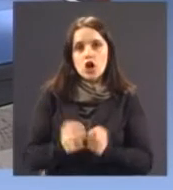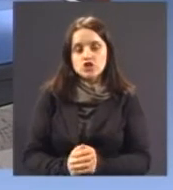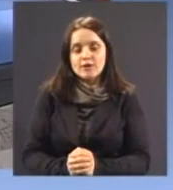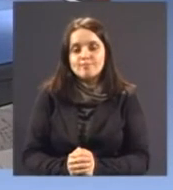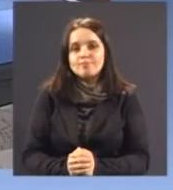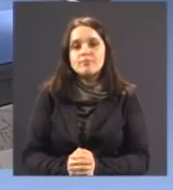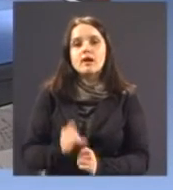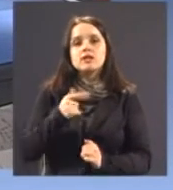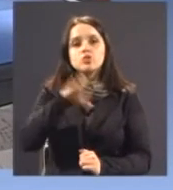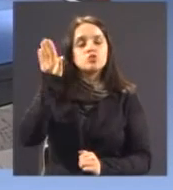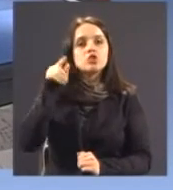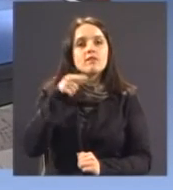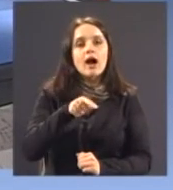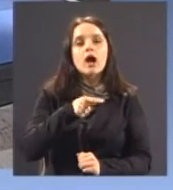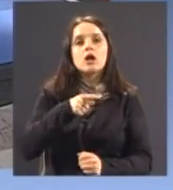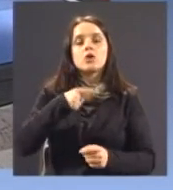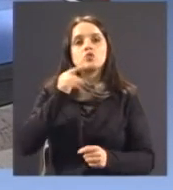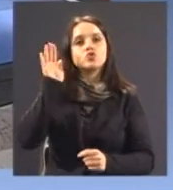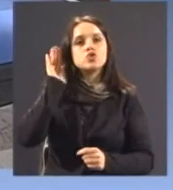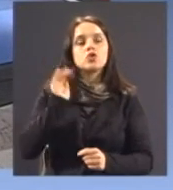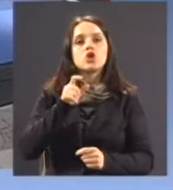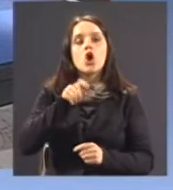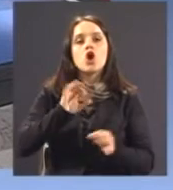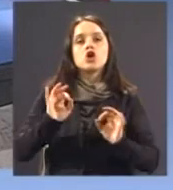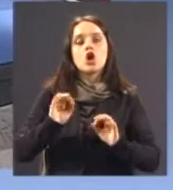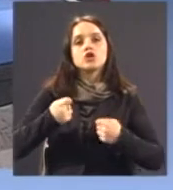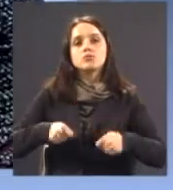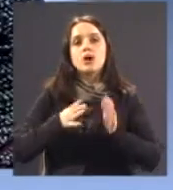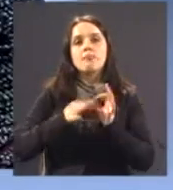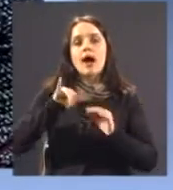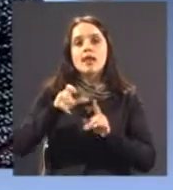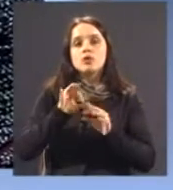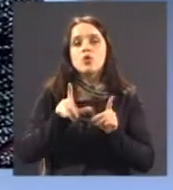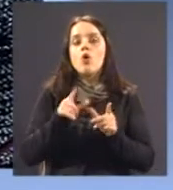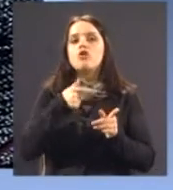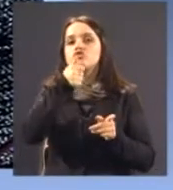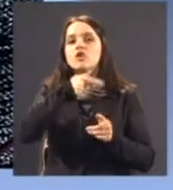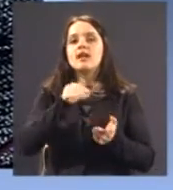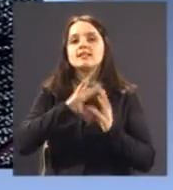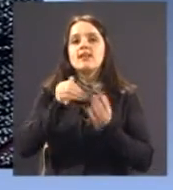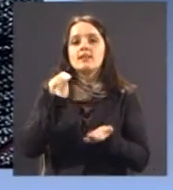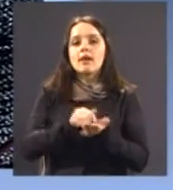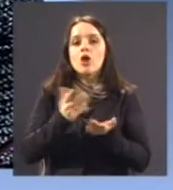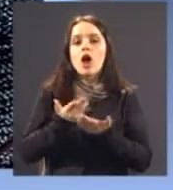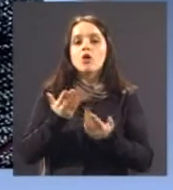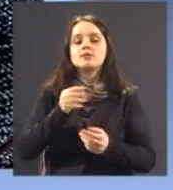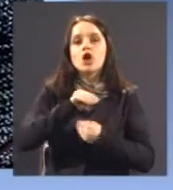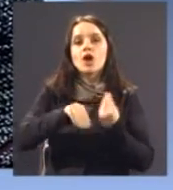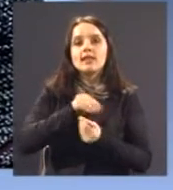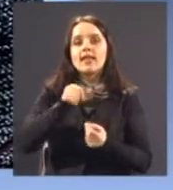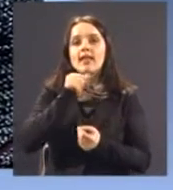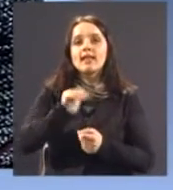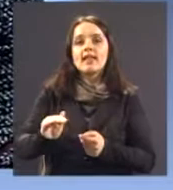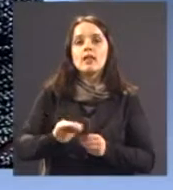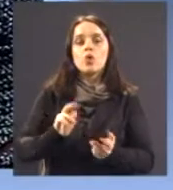gospođo Varunek, slušajući gospođu Majdu o tome što je sve trebalo kako bi se dijete, naravno i roditelji, uključili u